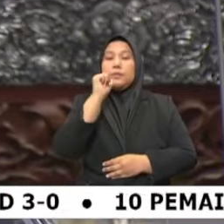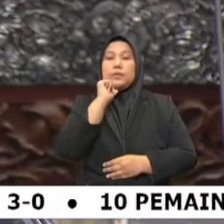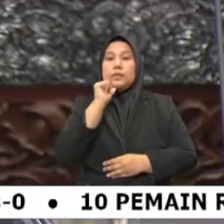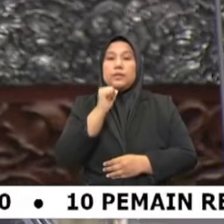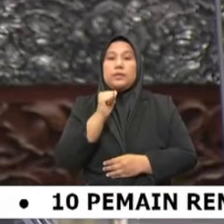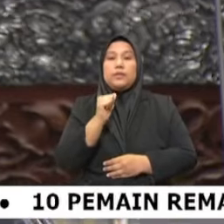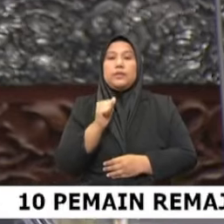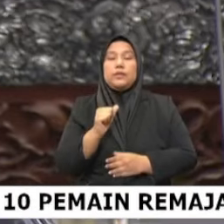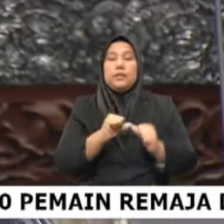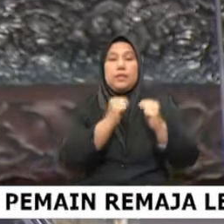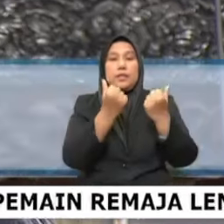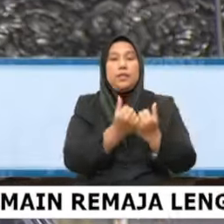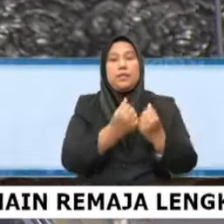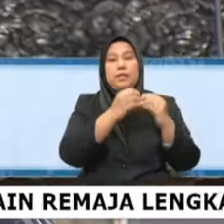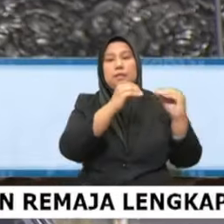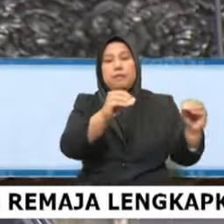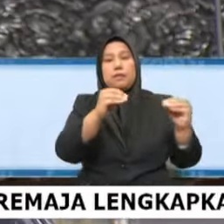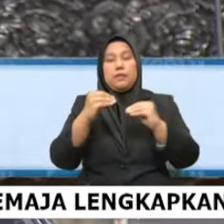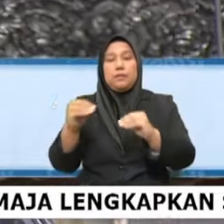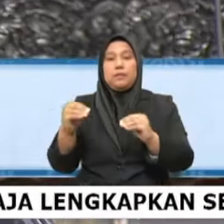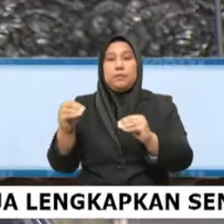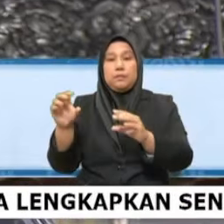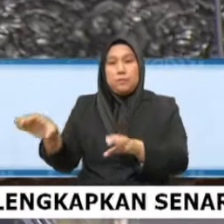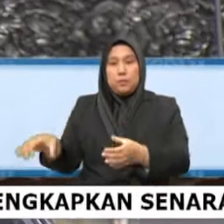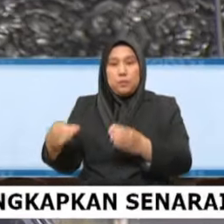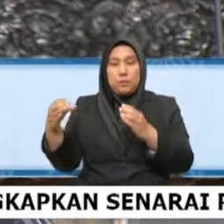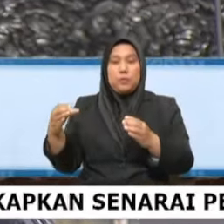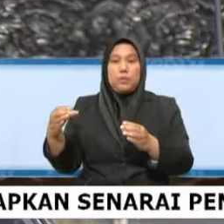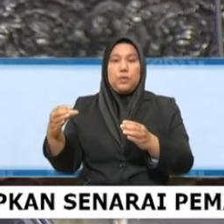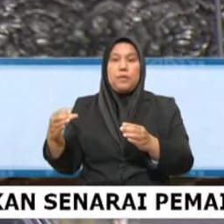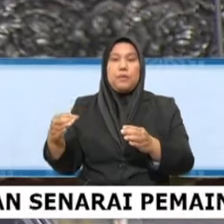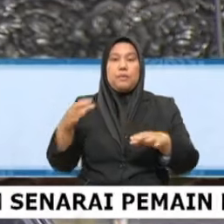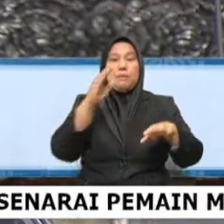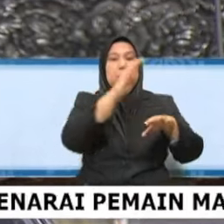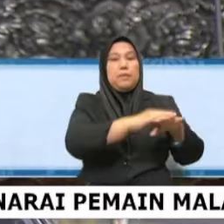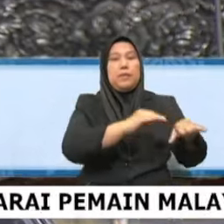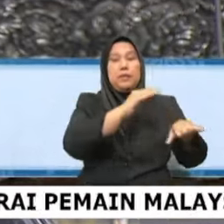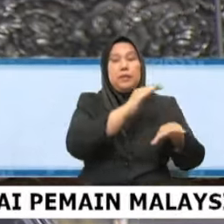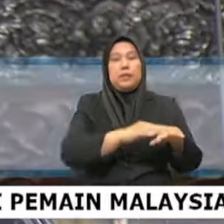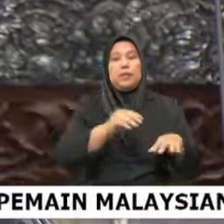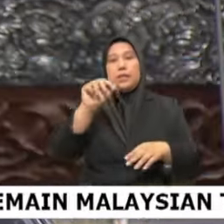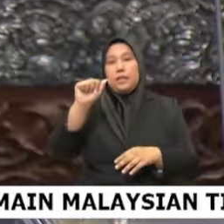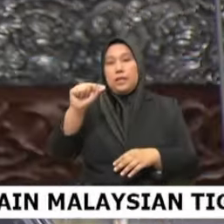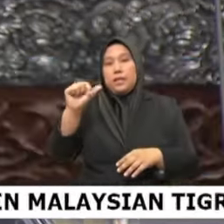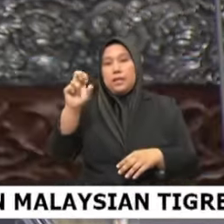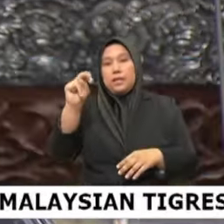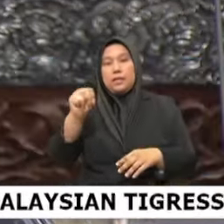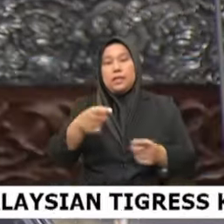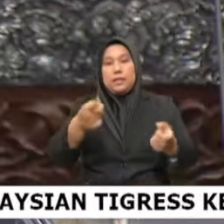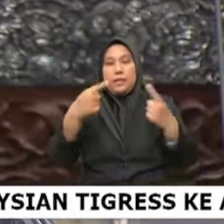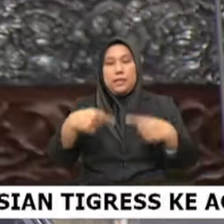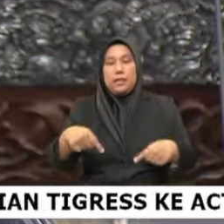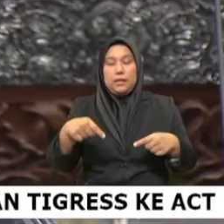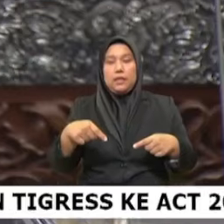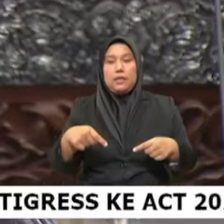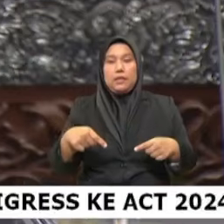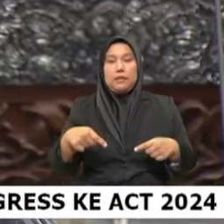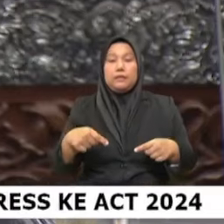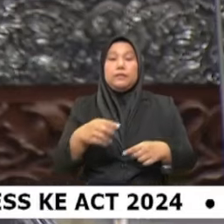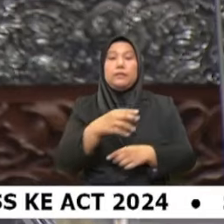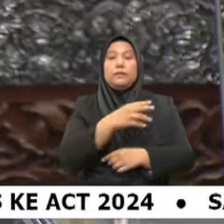daripada agensi pemasaran. Dia buat event, dia panggil ejen untuk ambil booth, lepas tu dia buat tak tahu dan langsung tidak